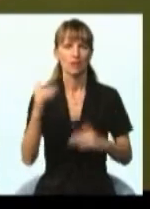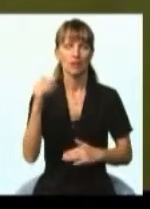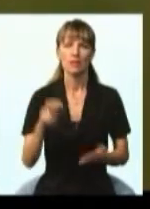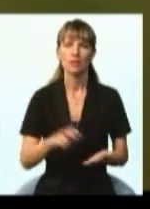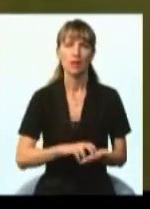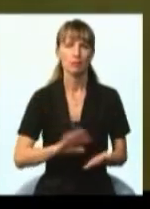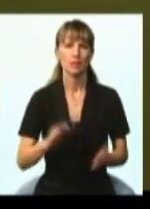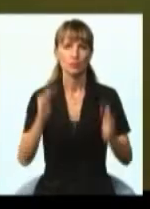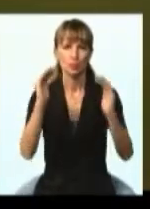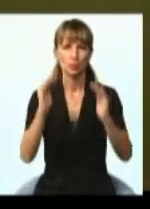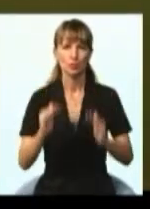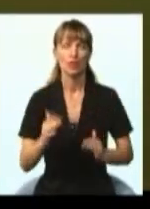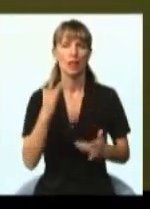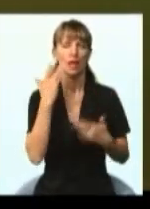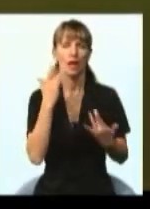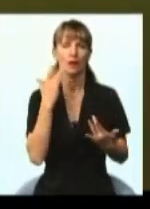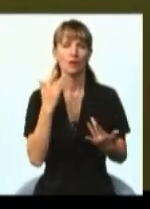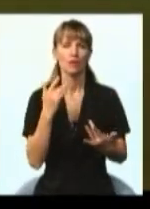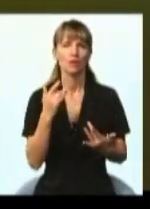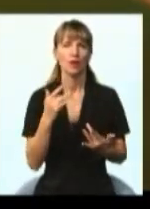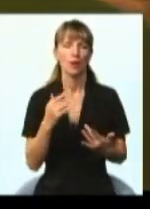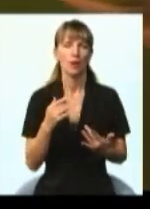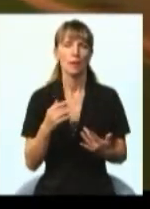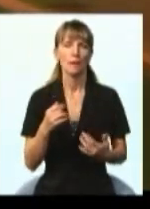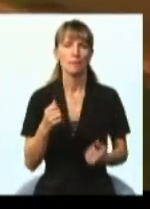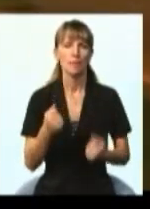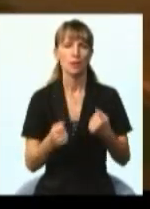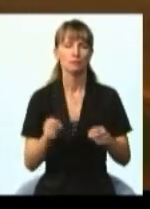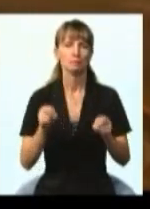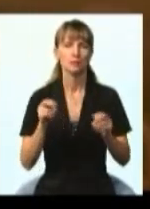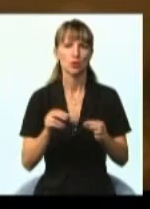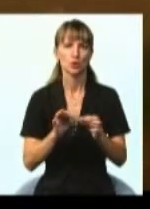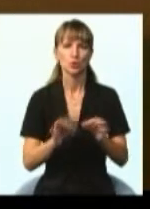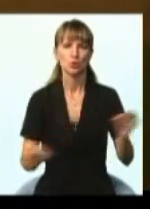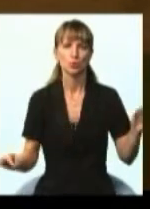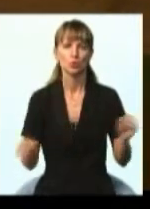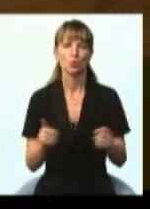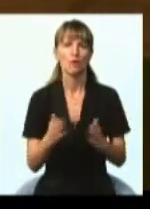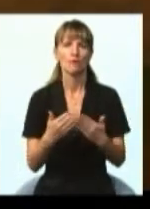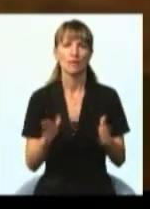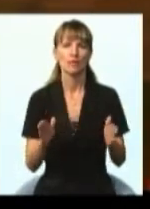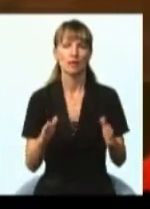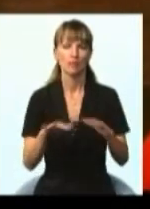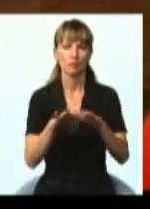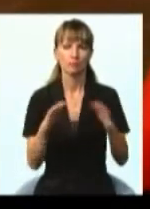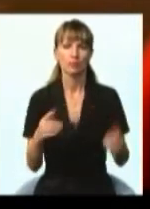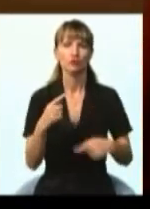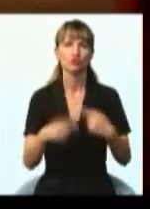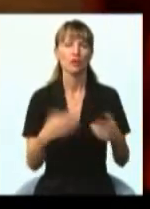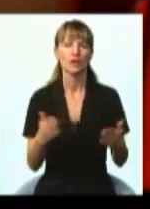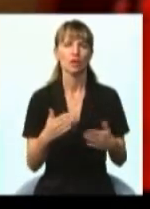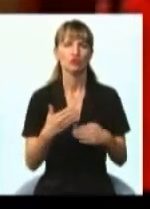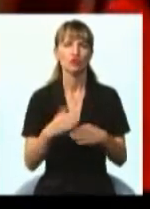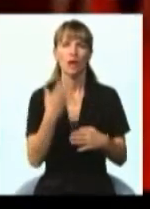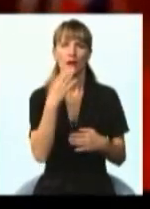бійтеся, спуститися зовсім легко. Пілот смикає за спеціальний шнур, що відкриває отвір у кулі, через який частина